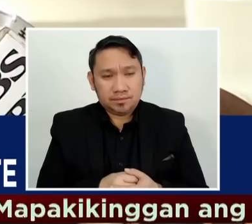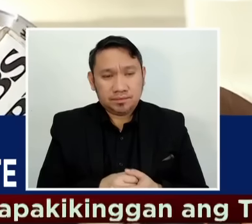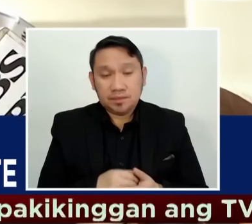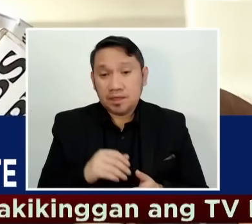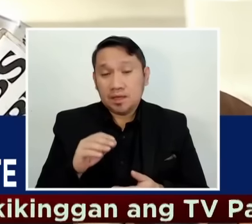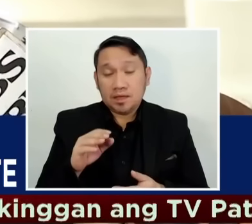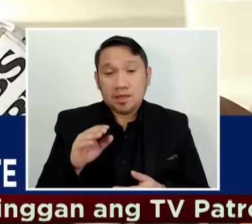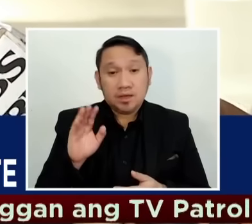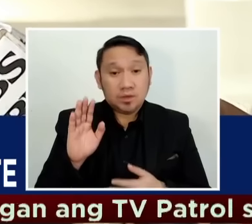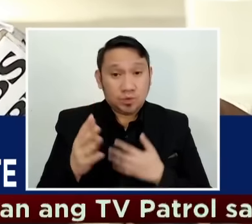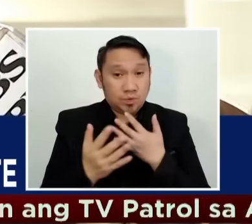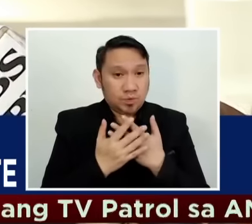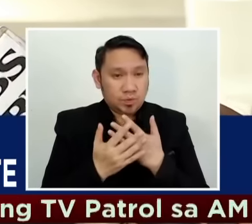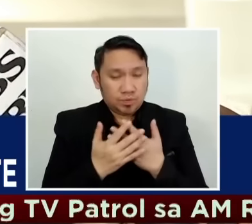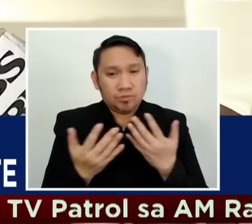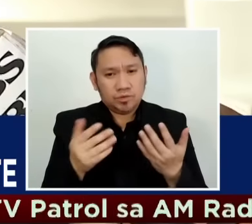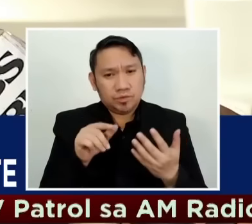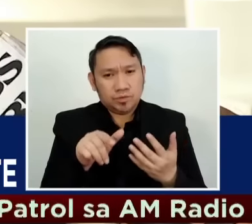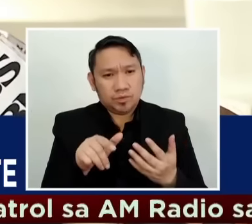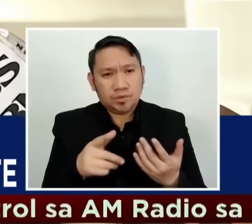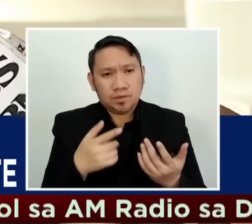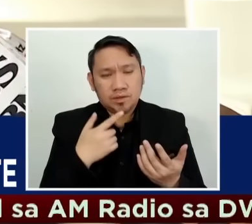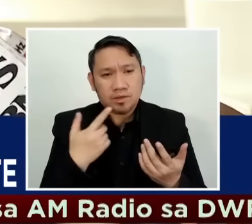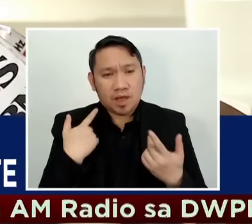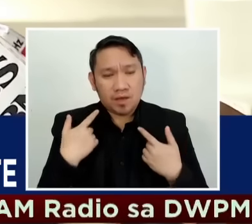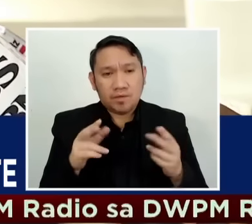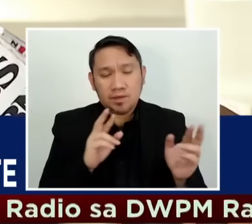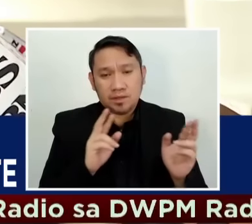already made a comment na they are equipped to